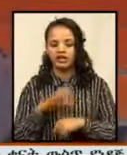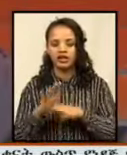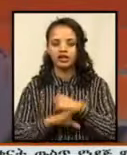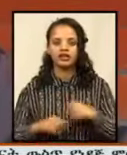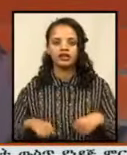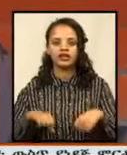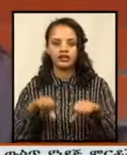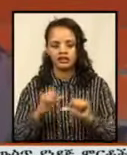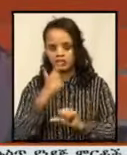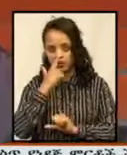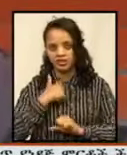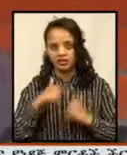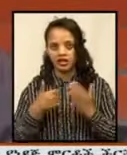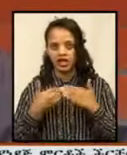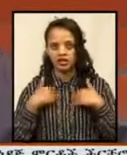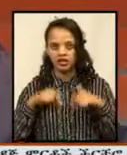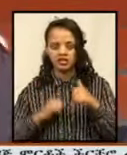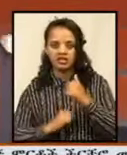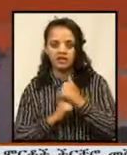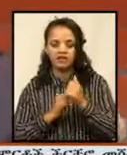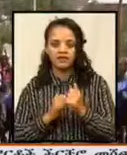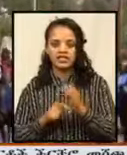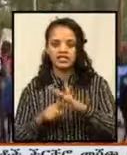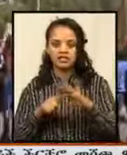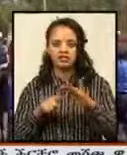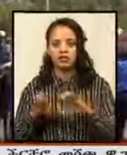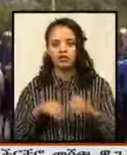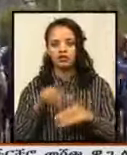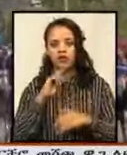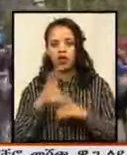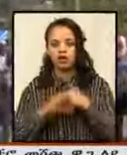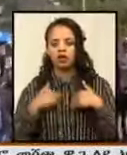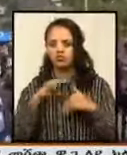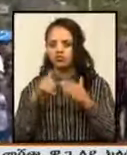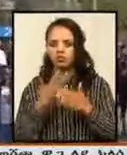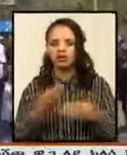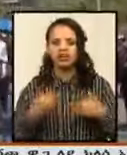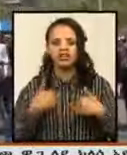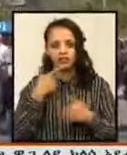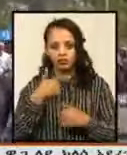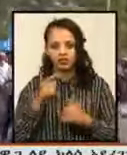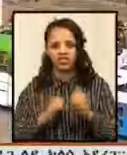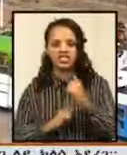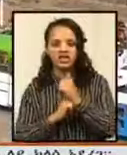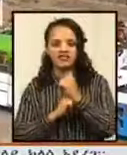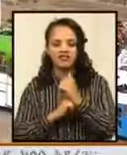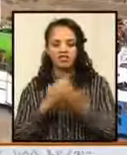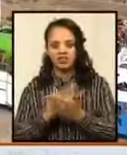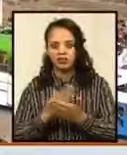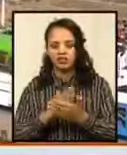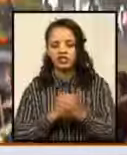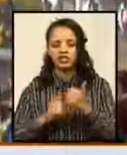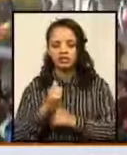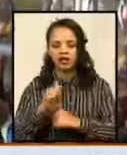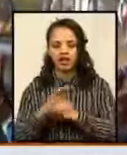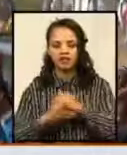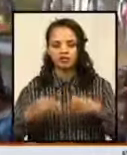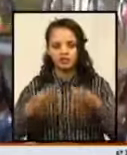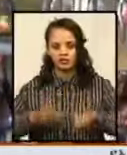ያስቀጠላል የሚል እምነት ስላለኝ በዛሬ ይህን ድጋፍ ሰልፍ ለማድረግ ነው የወጣሁት። ሀገር ካለ ሁሉም ነገር አለ የሚሉት የድጋፍ ሰልፉ ተሳታፊዎች ቅድሚያ ለሀገር